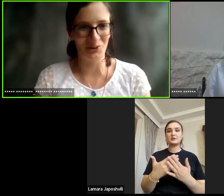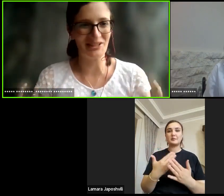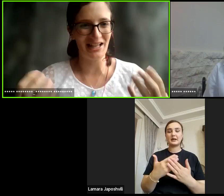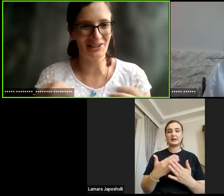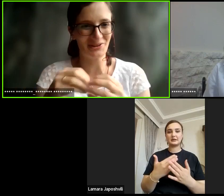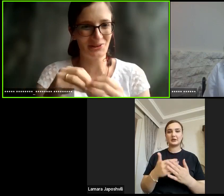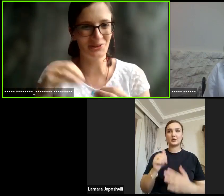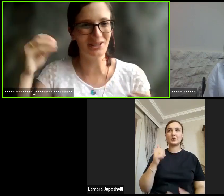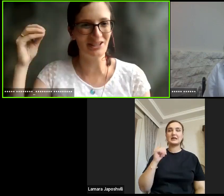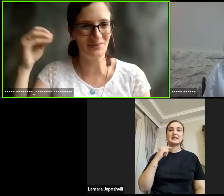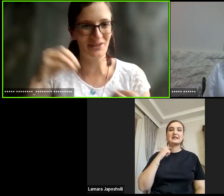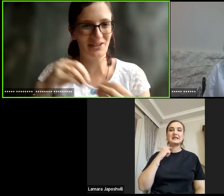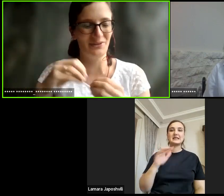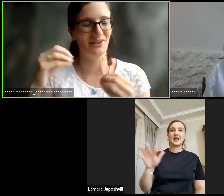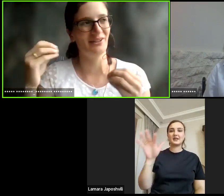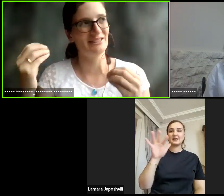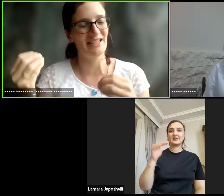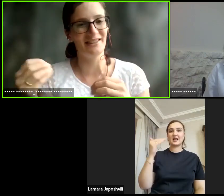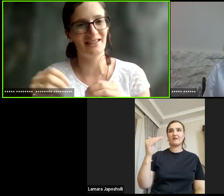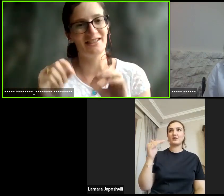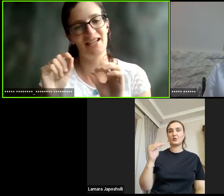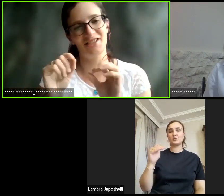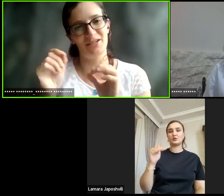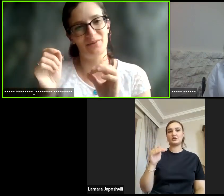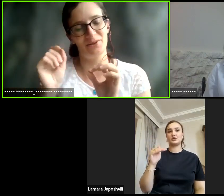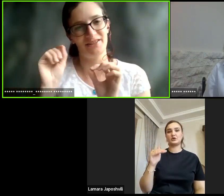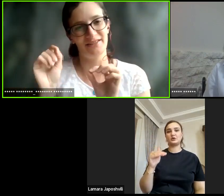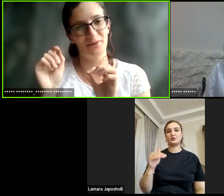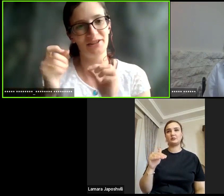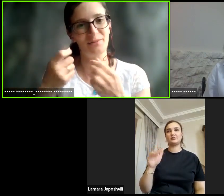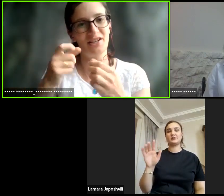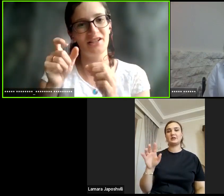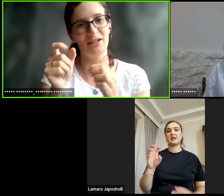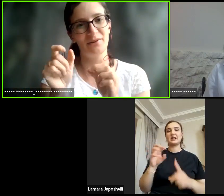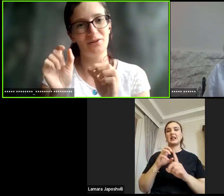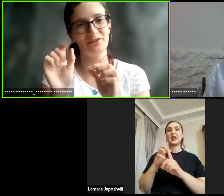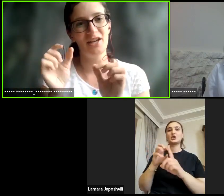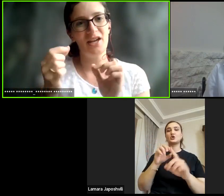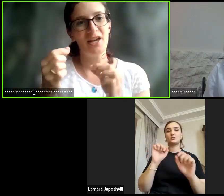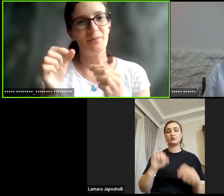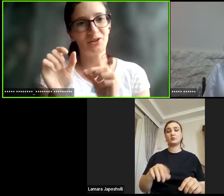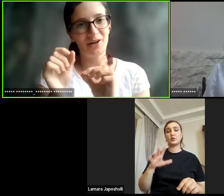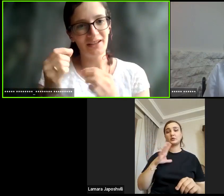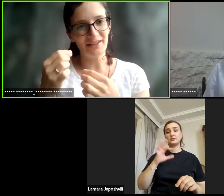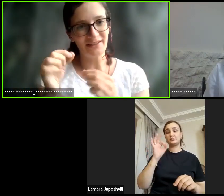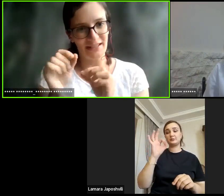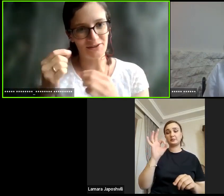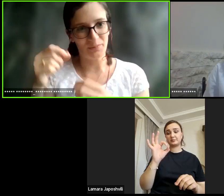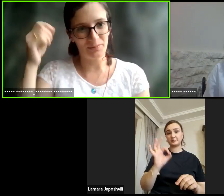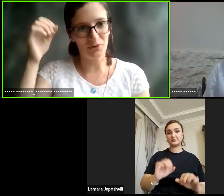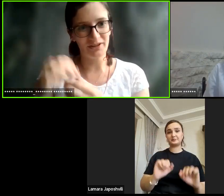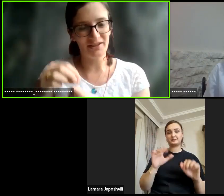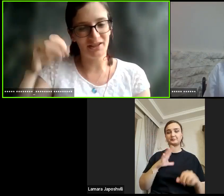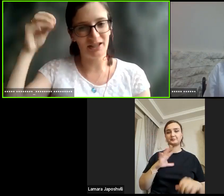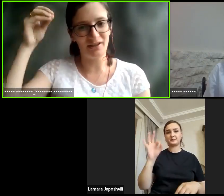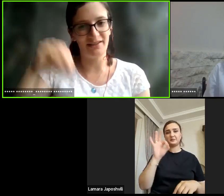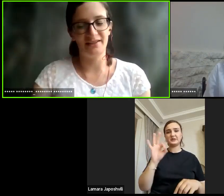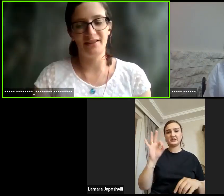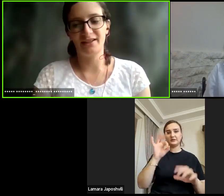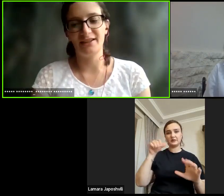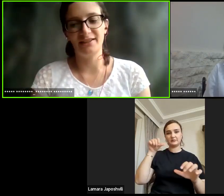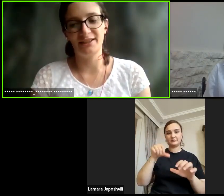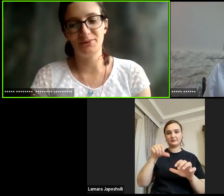სკანდინავიური ჯოხი, სალაშქრო ჯოხი იმ სტანდარტის არის. ან შეიძლება იყოს ეს ნახრეტები, ან შეიძლება იყოს მრგვალი საცობები, რომლითაც